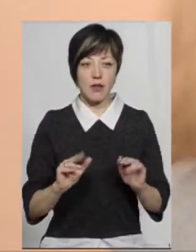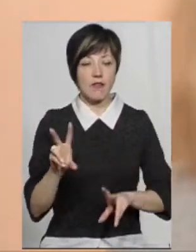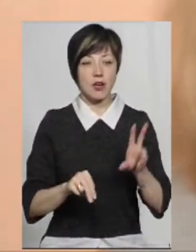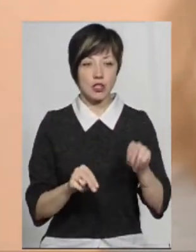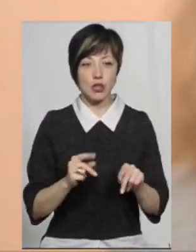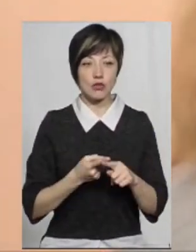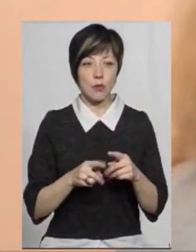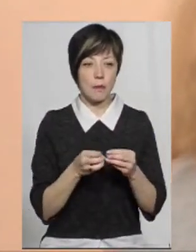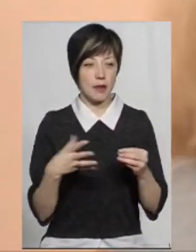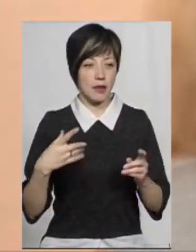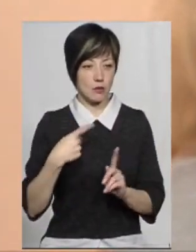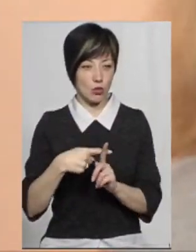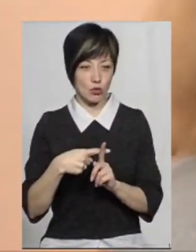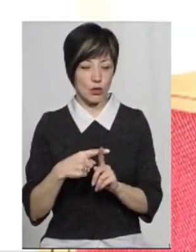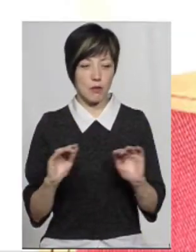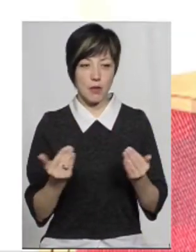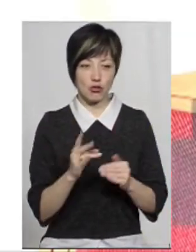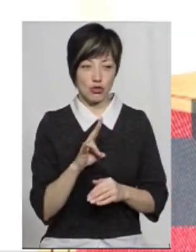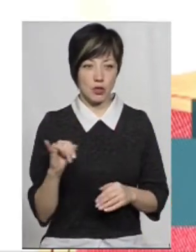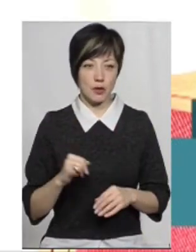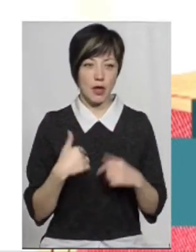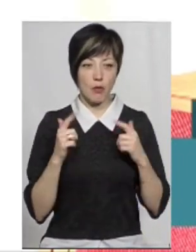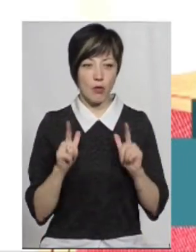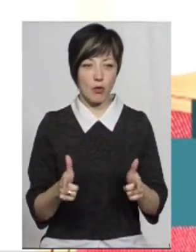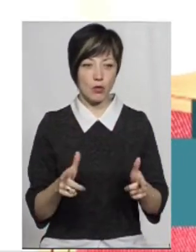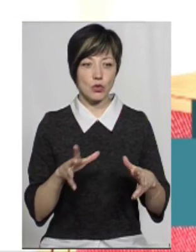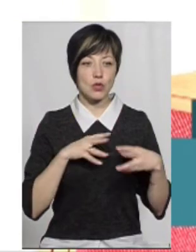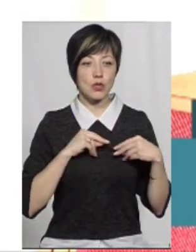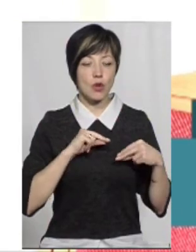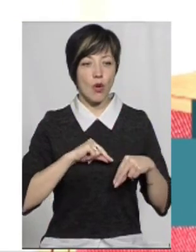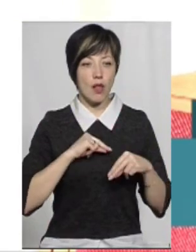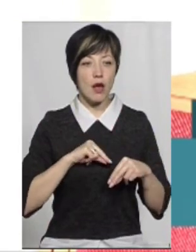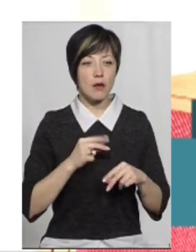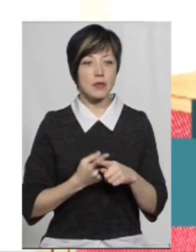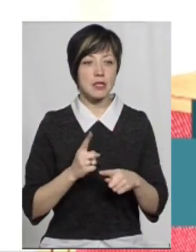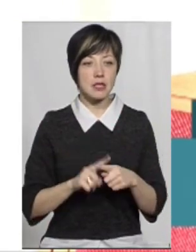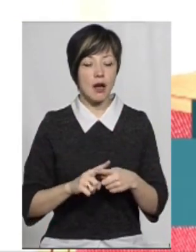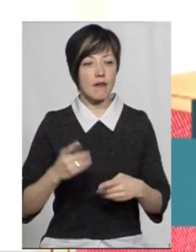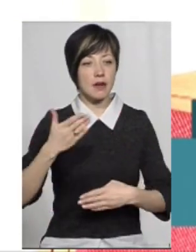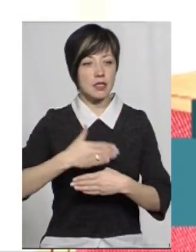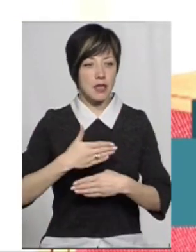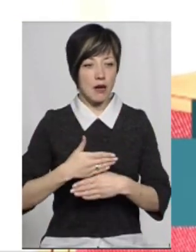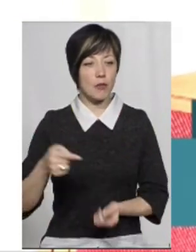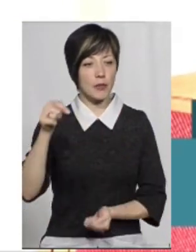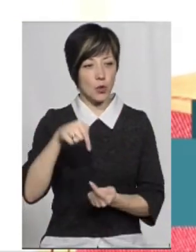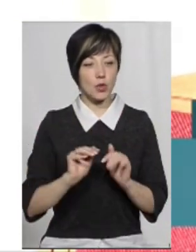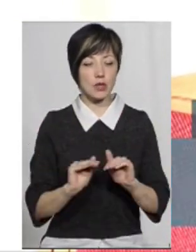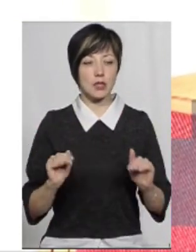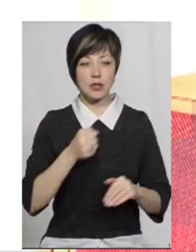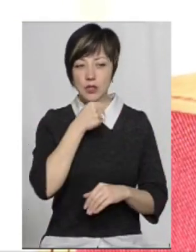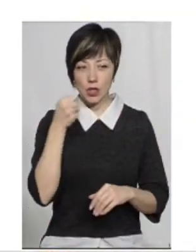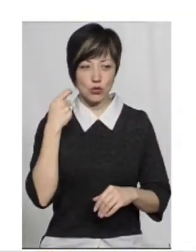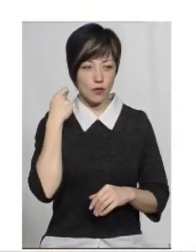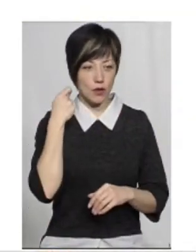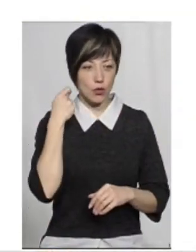що 15+. Менше мені. Я погоджуюсь з колегами, що ця вистава підходить для дітей дійсно старшого